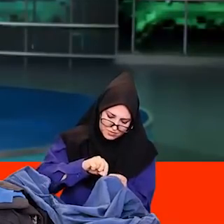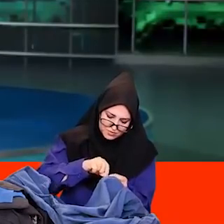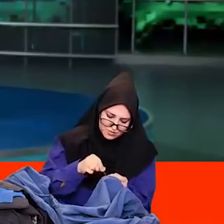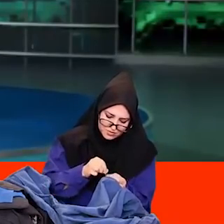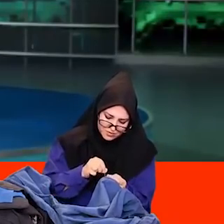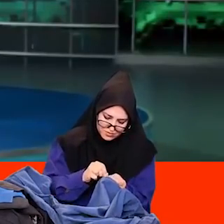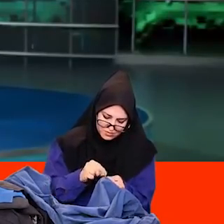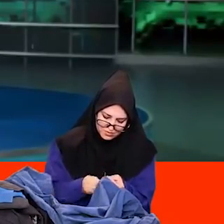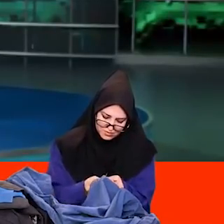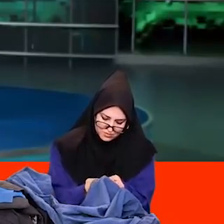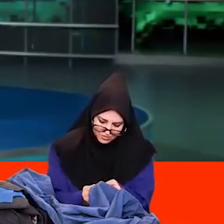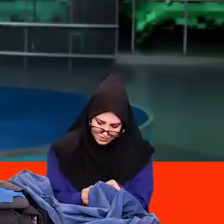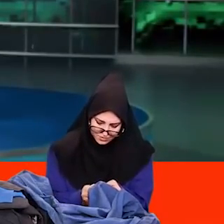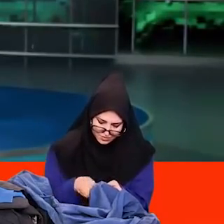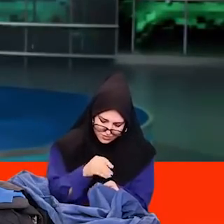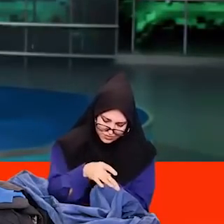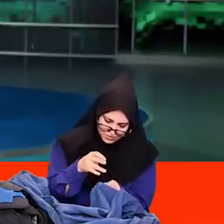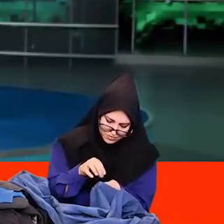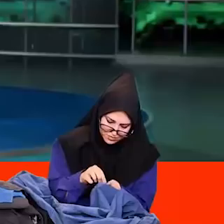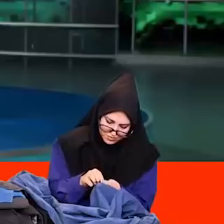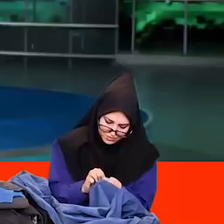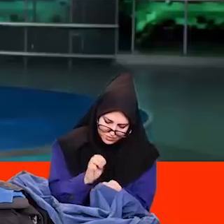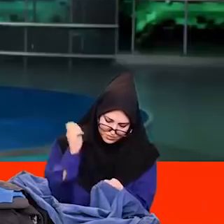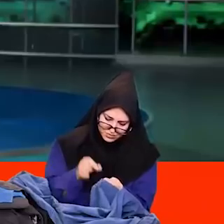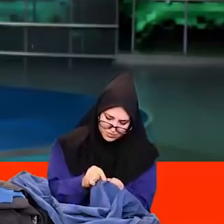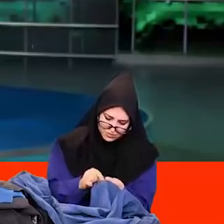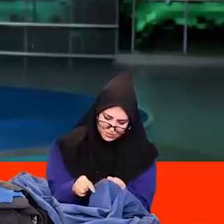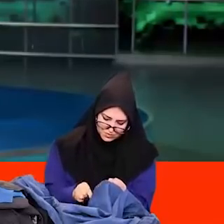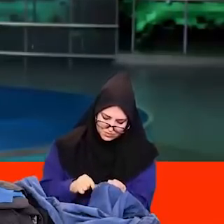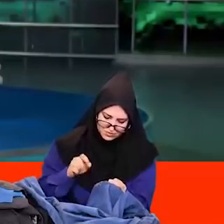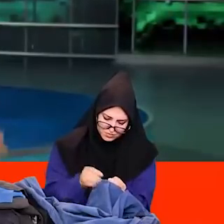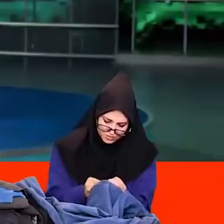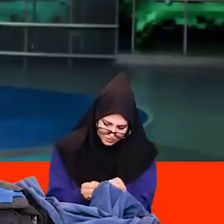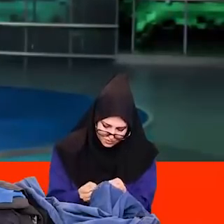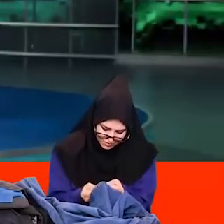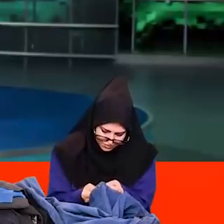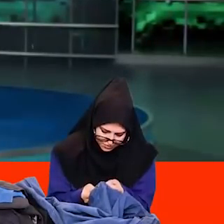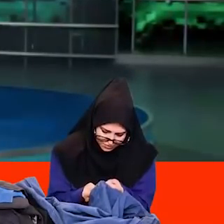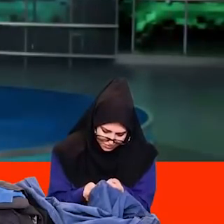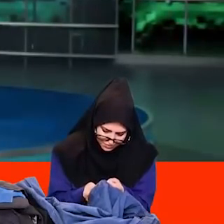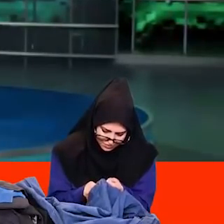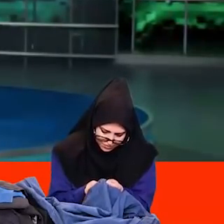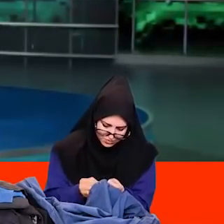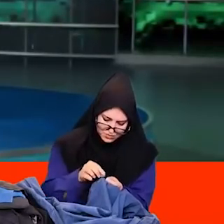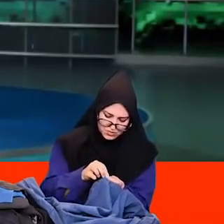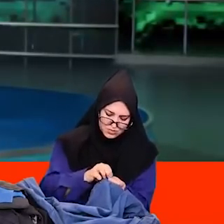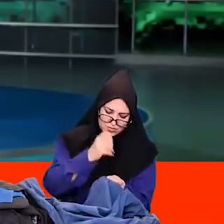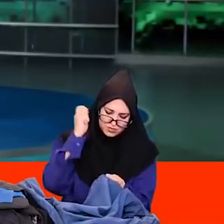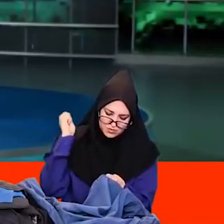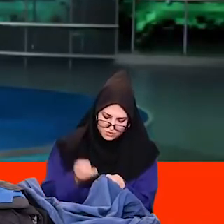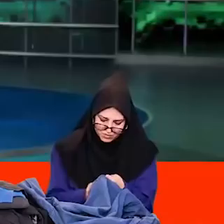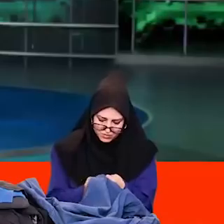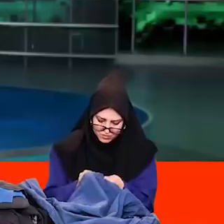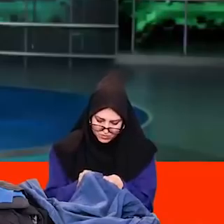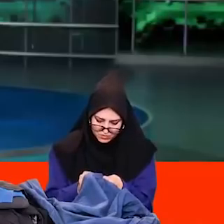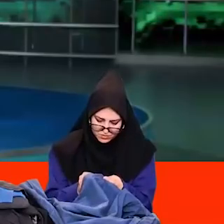آخه مانتوی باز تو و ساپوت تو و اون تو باز